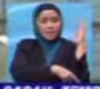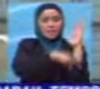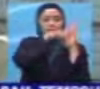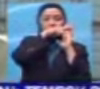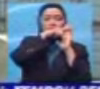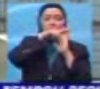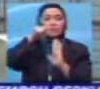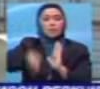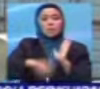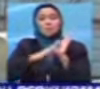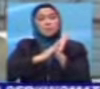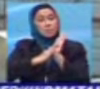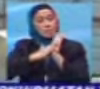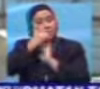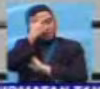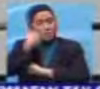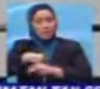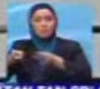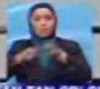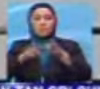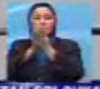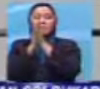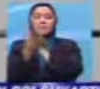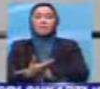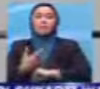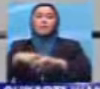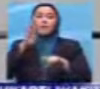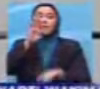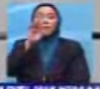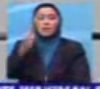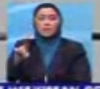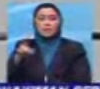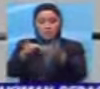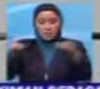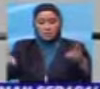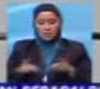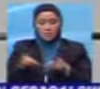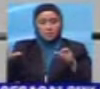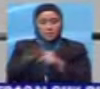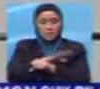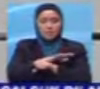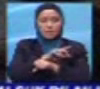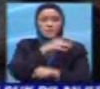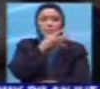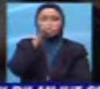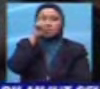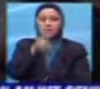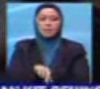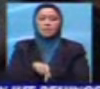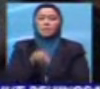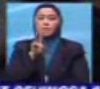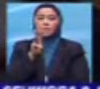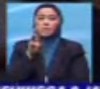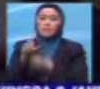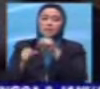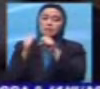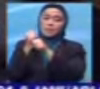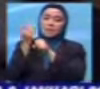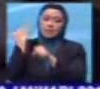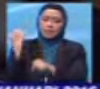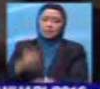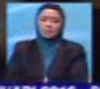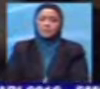dipuji kerana usahanya menjadikan Bagan Datuh daerah penuh pada 15 Jun tahun lepas. Sejak Yang Amat Berhormat